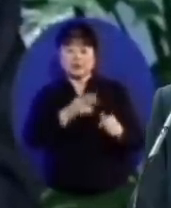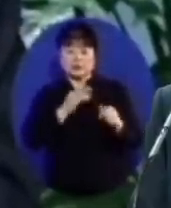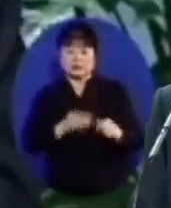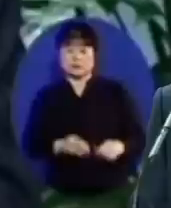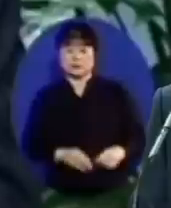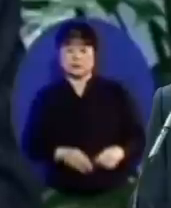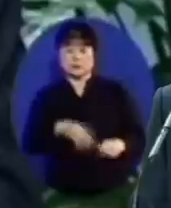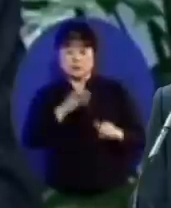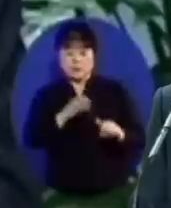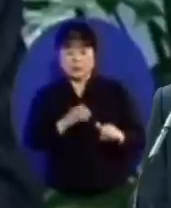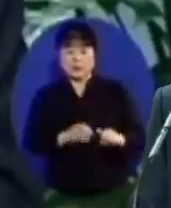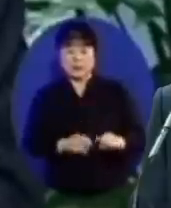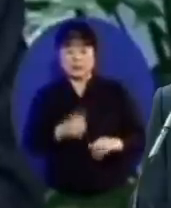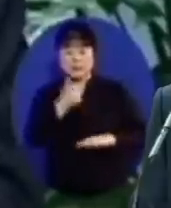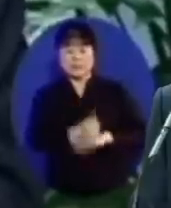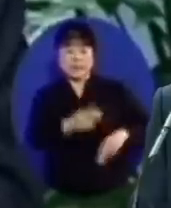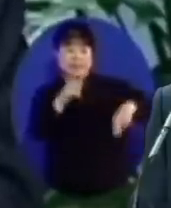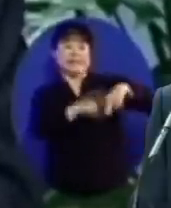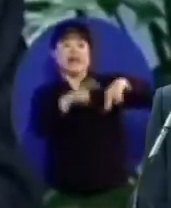안 되면 때리시는 것입니다.